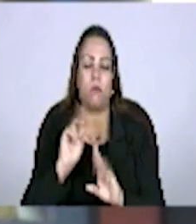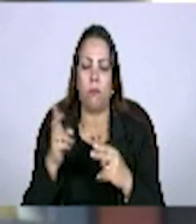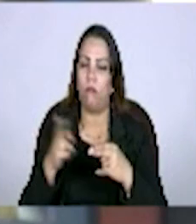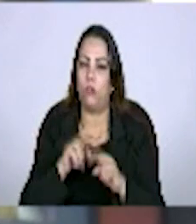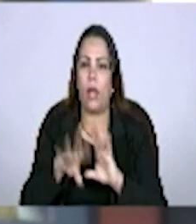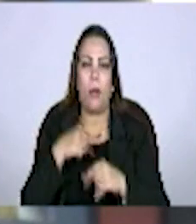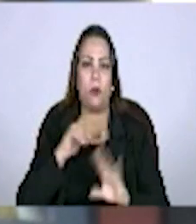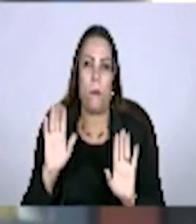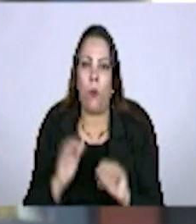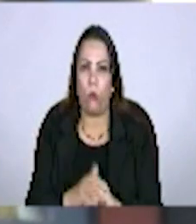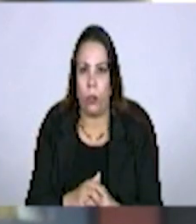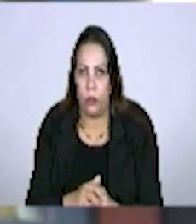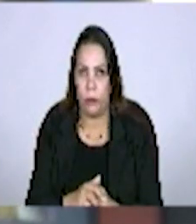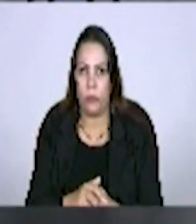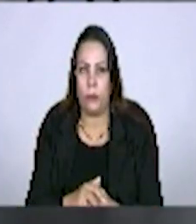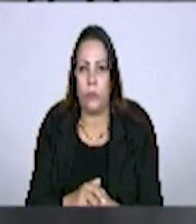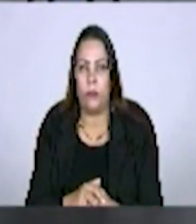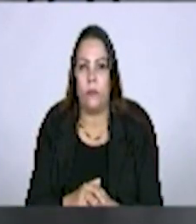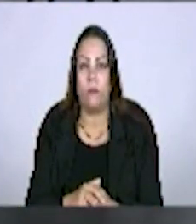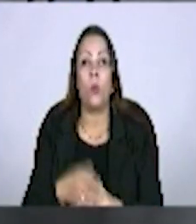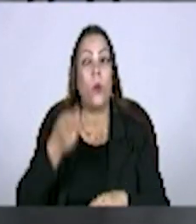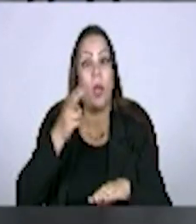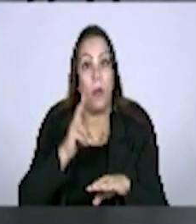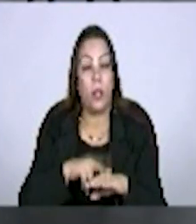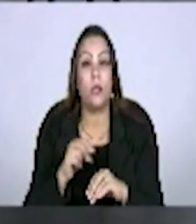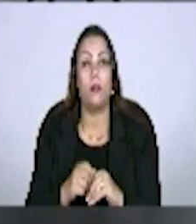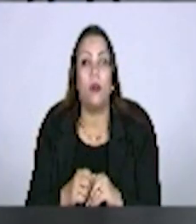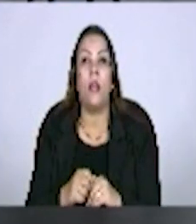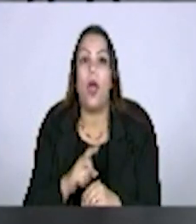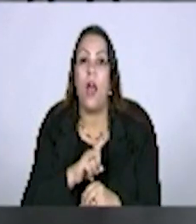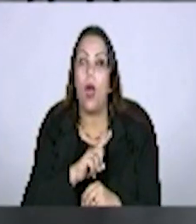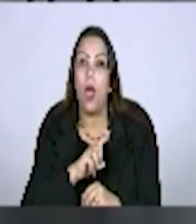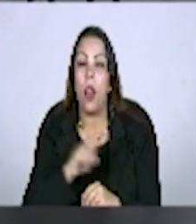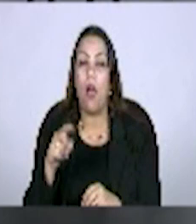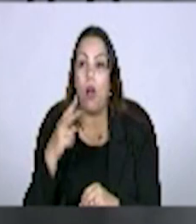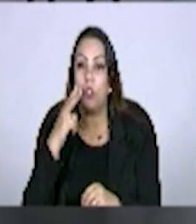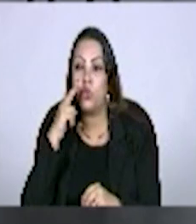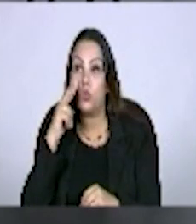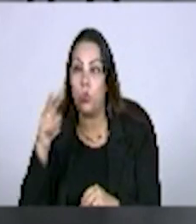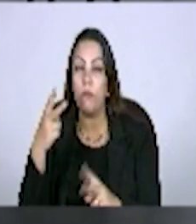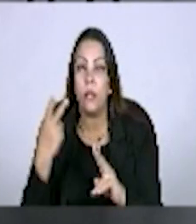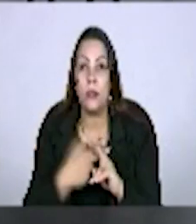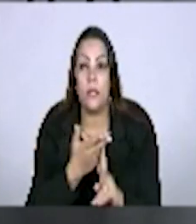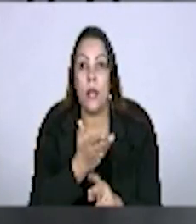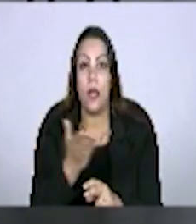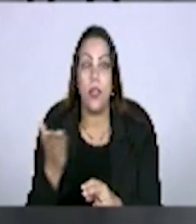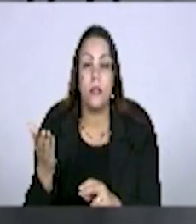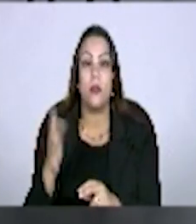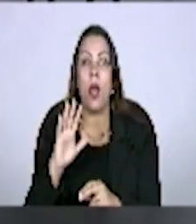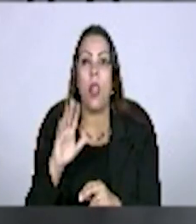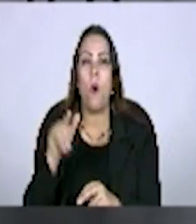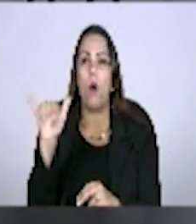مش هعملها ايضا لا تتطلع الى الاخرين اذا